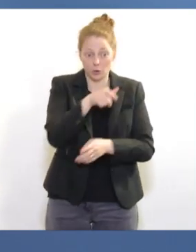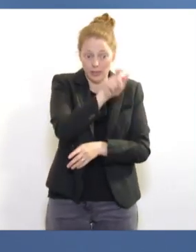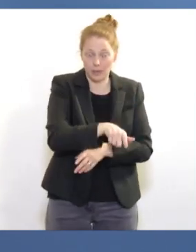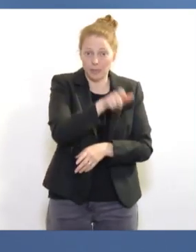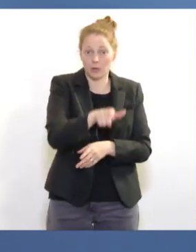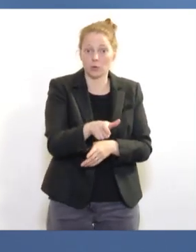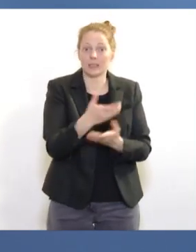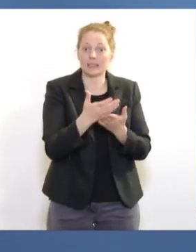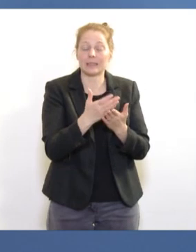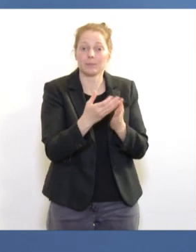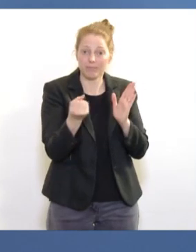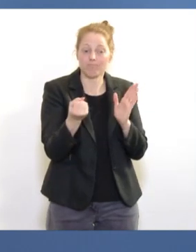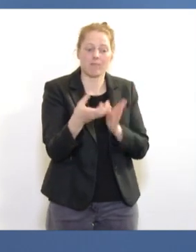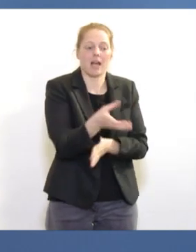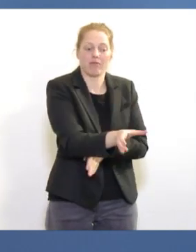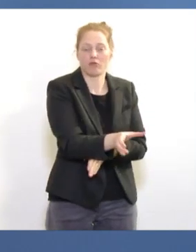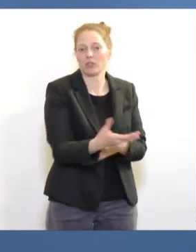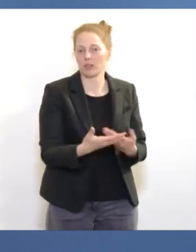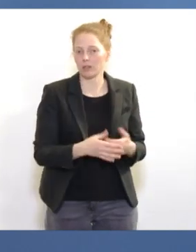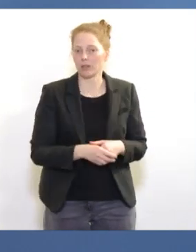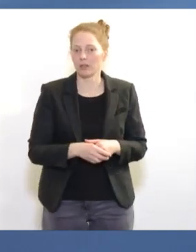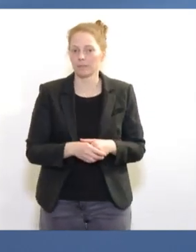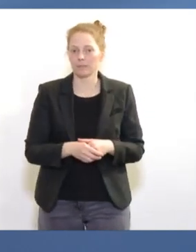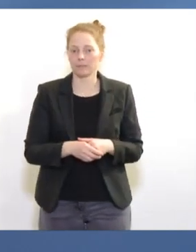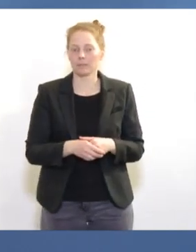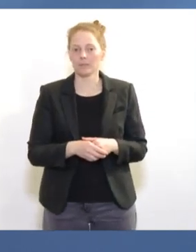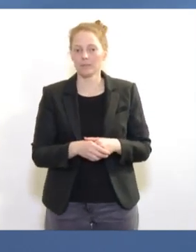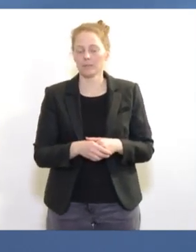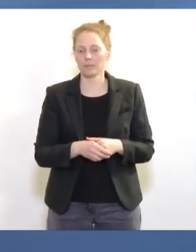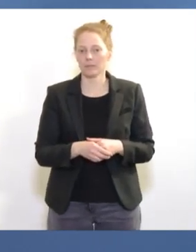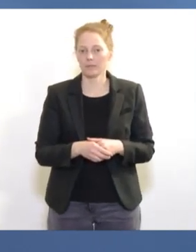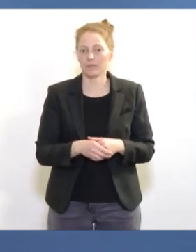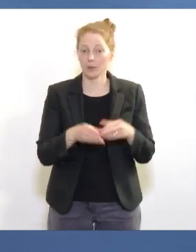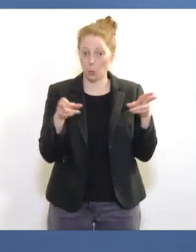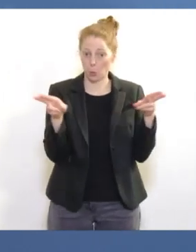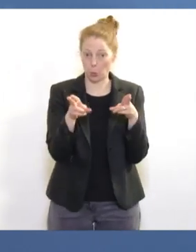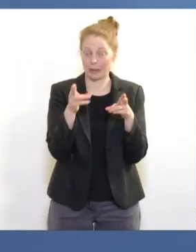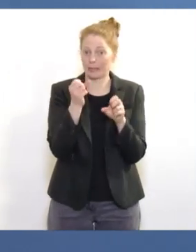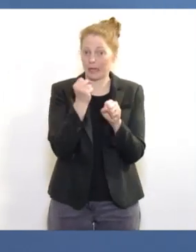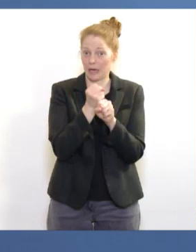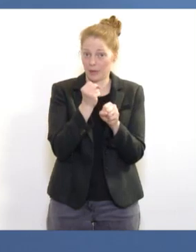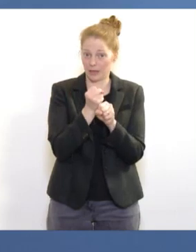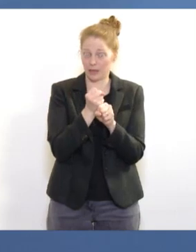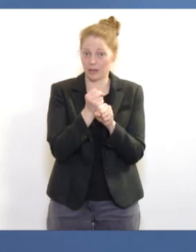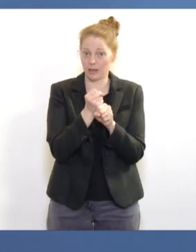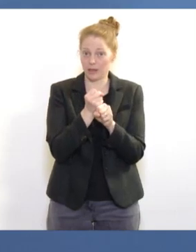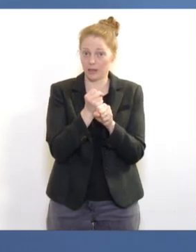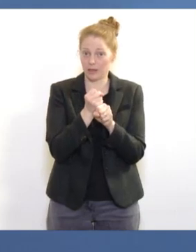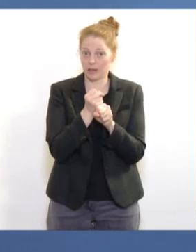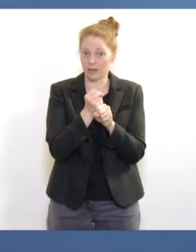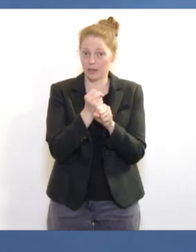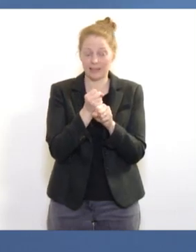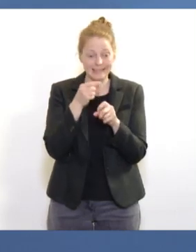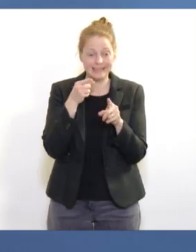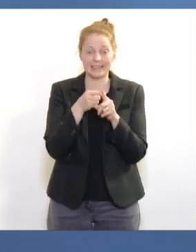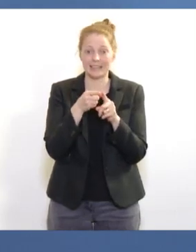die am Salariesstatut sind. Der Chômage ist partiell, also auch exklusiv, dafür gedurcht, für die Peien von den Leuten